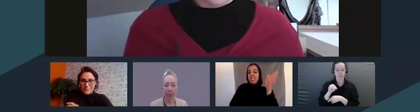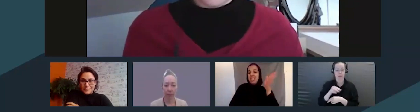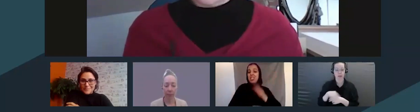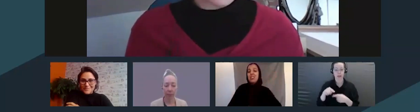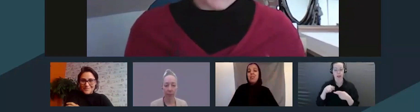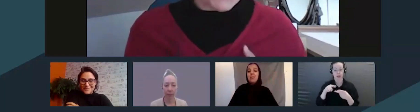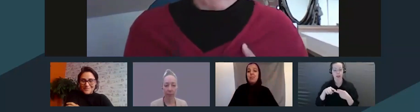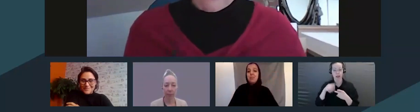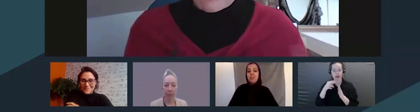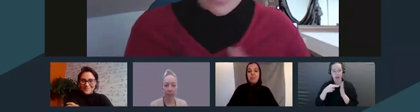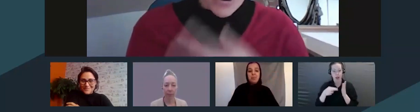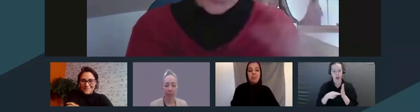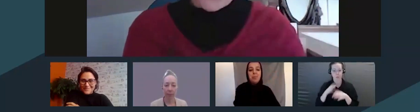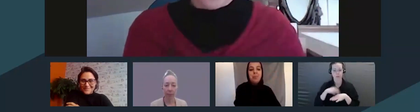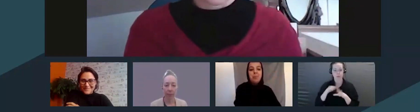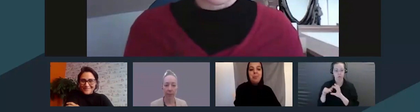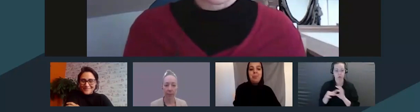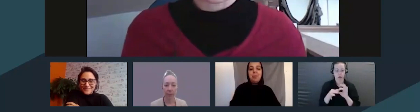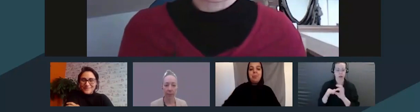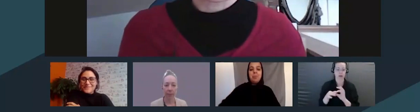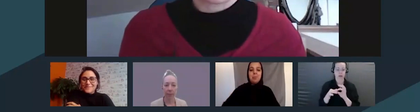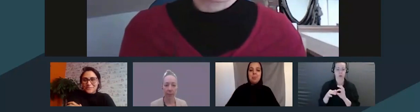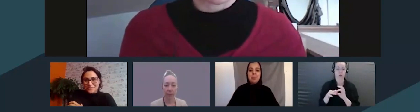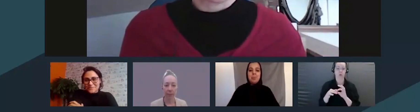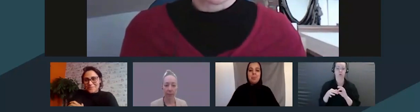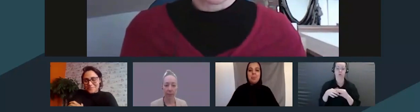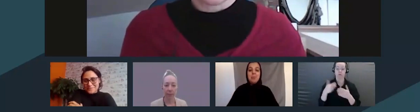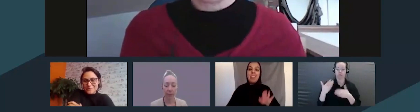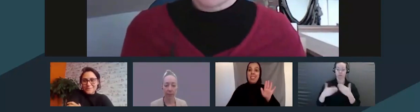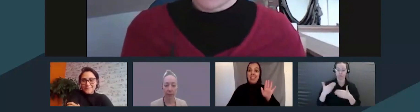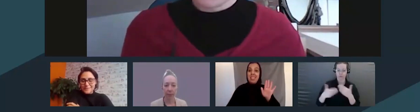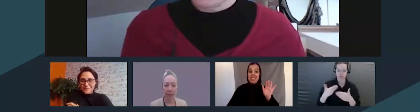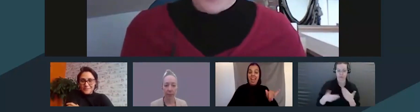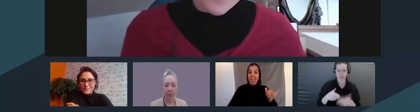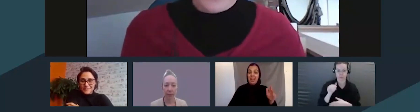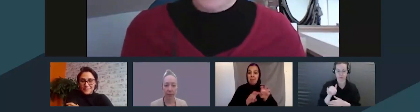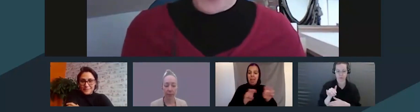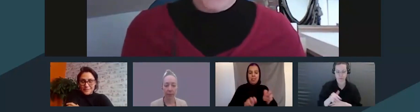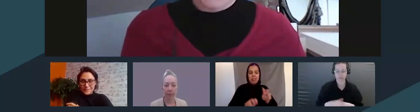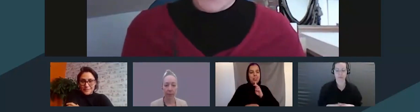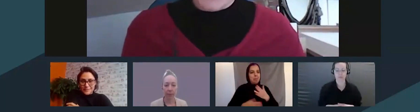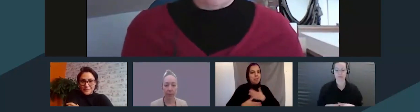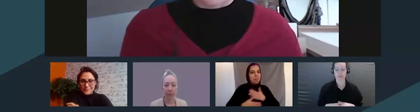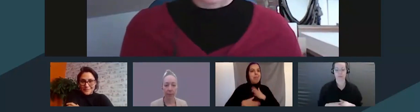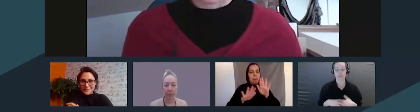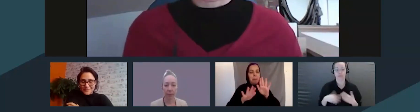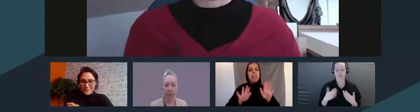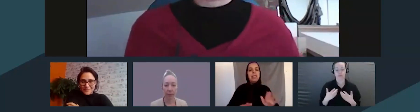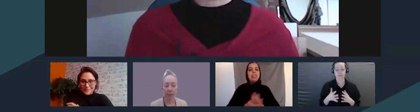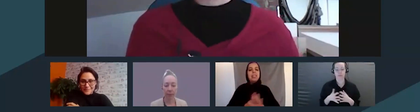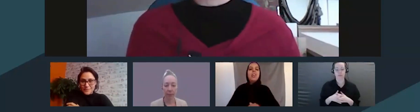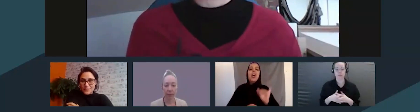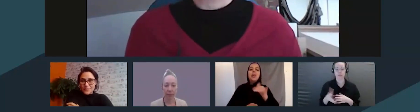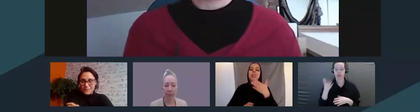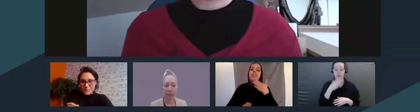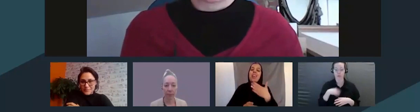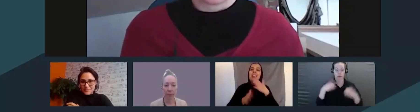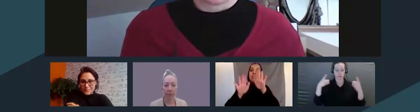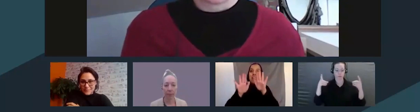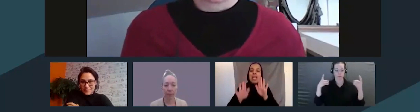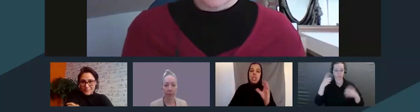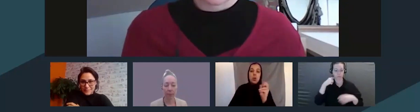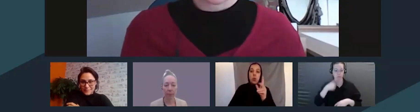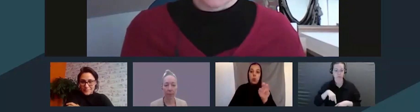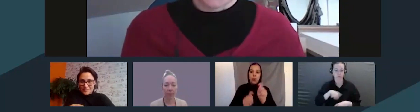Et c'était vraiment, ça faisait chaud au cœur. Merci de l'excellent soutien de la coalition.